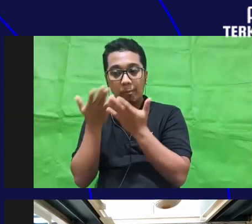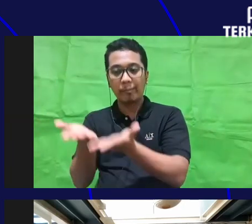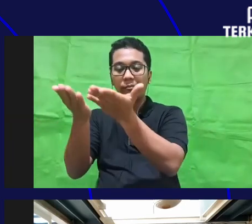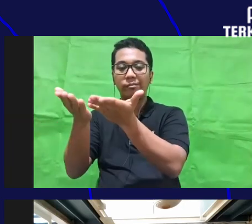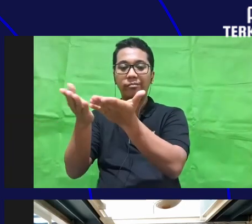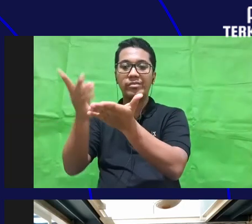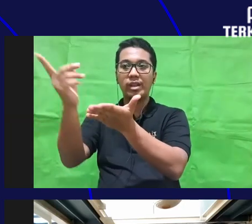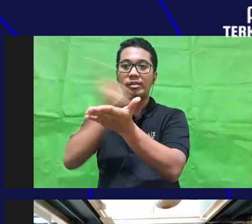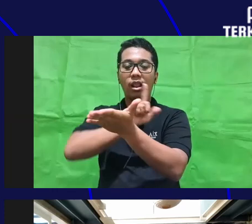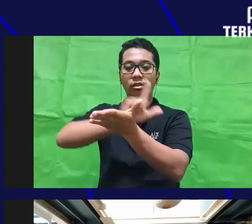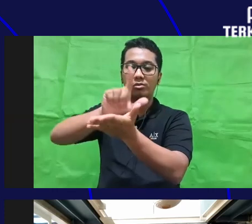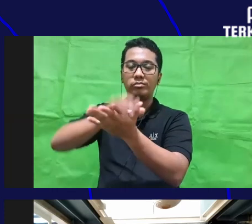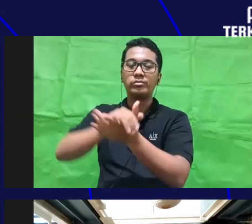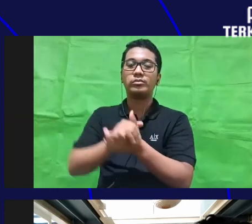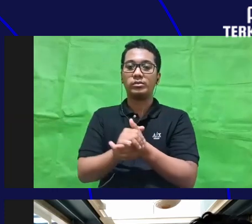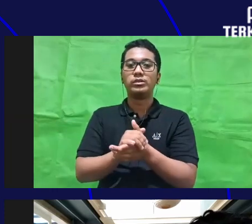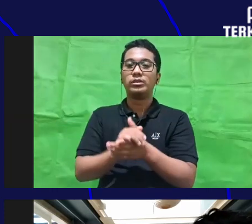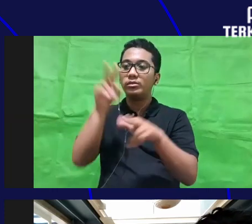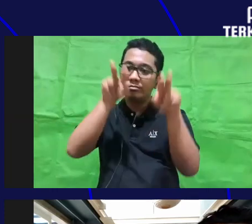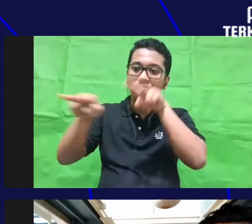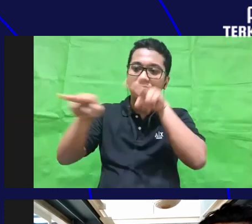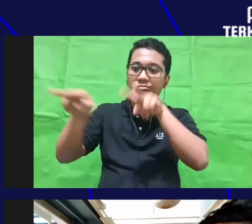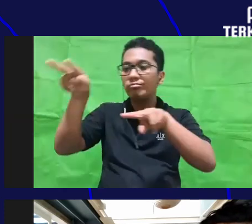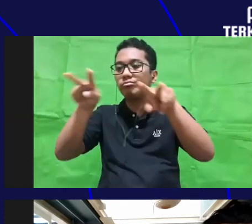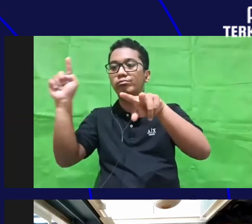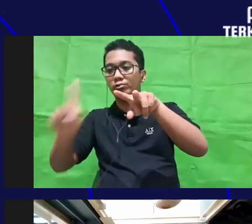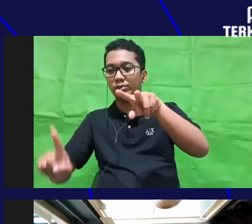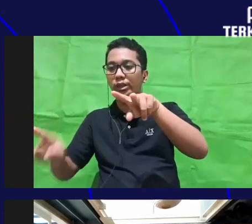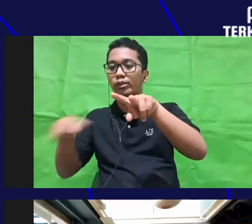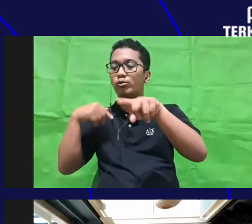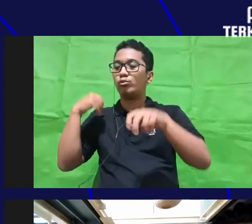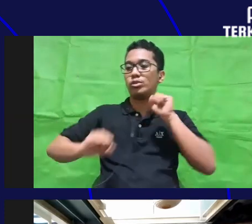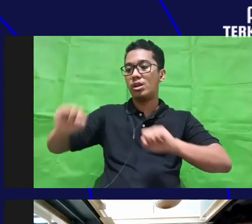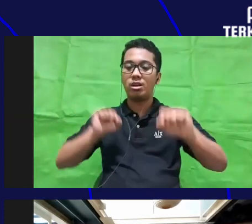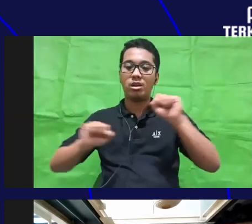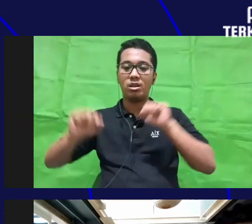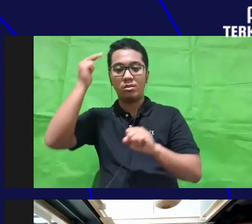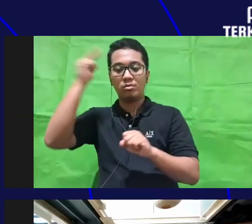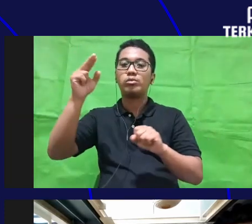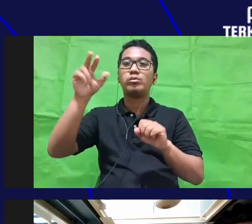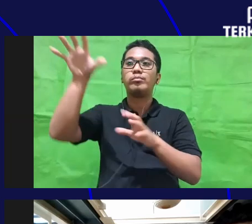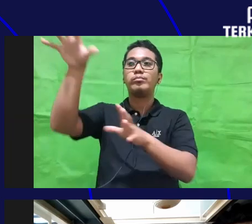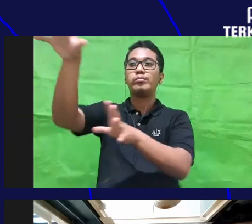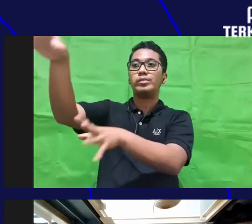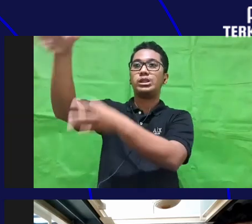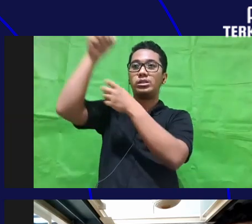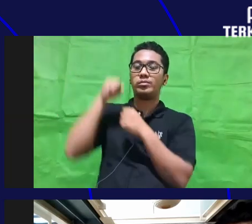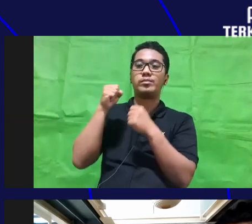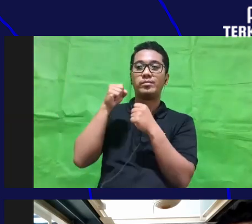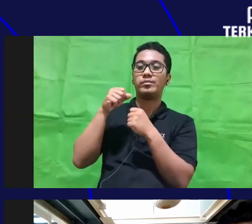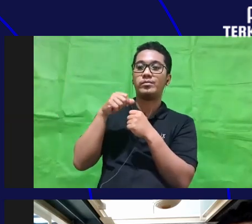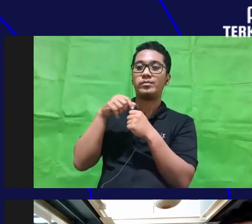mengobservasi lebih dulu, itu juga salah satu usaha untuk mencapai apa menuju ke sana, tidak merepresi tapi lebih ke